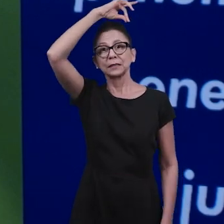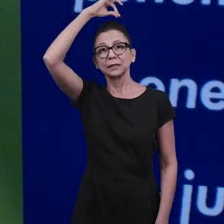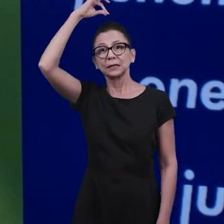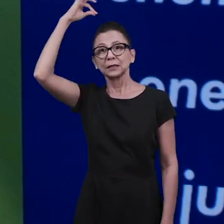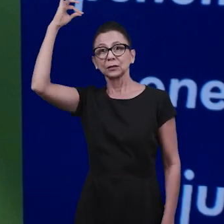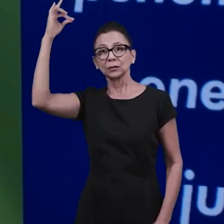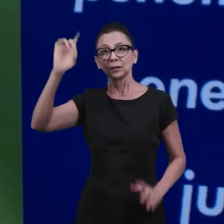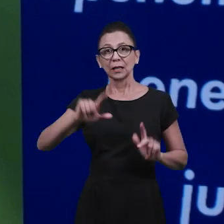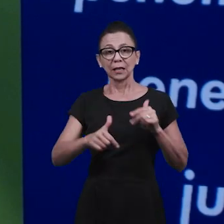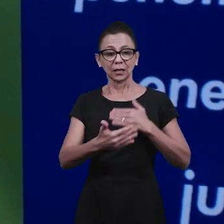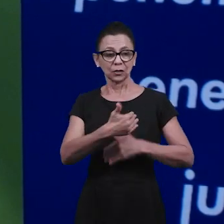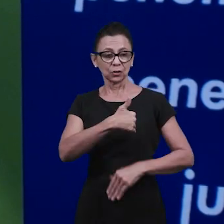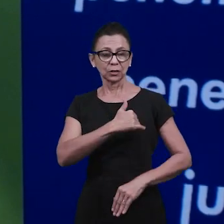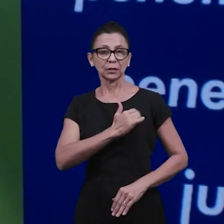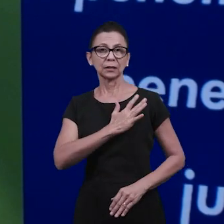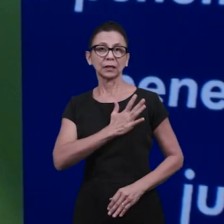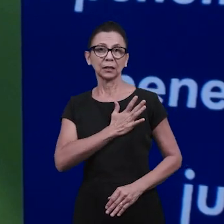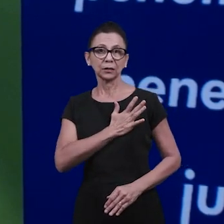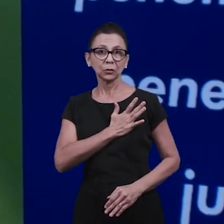engendre la vie dans le cœur de l'homme